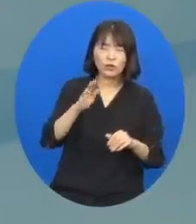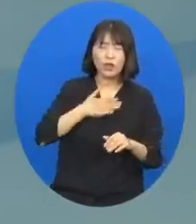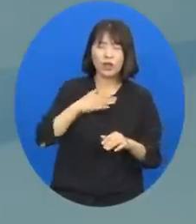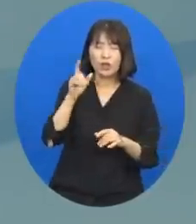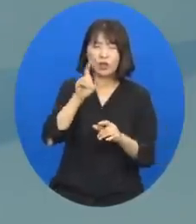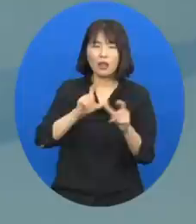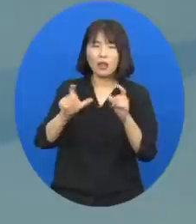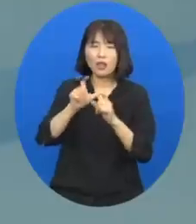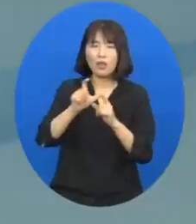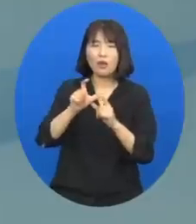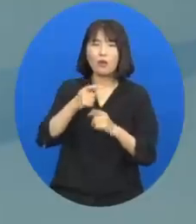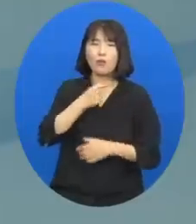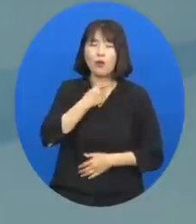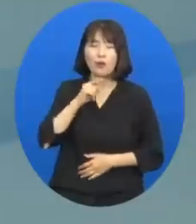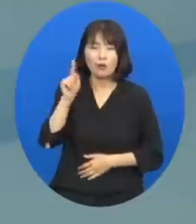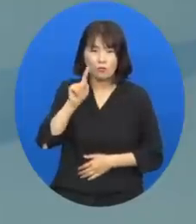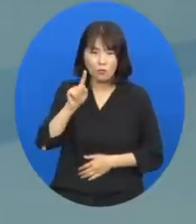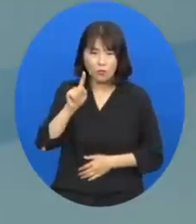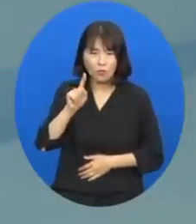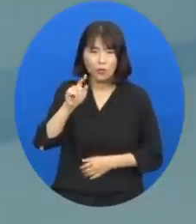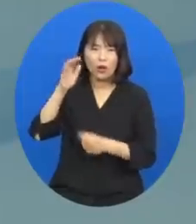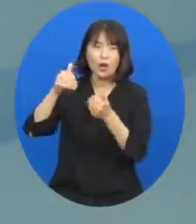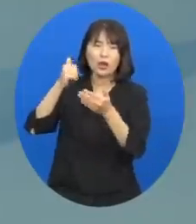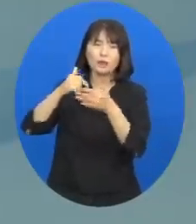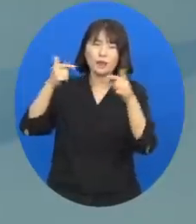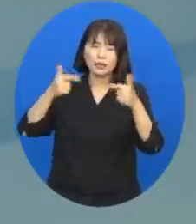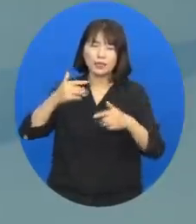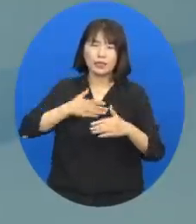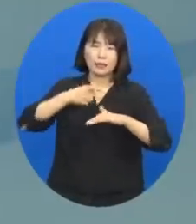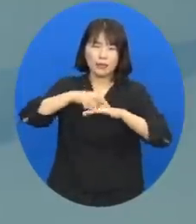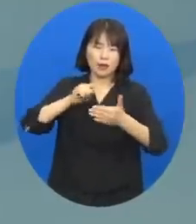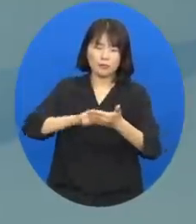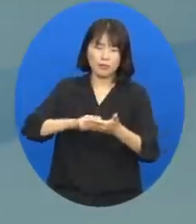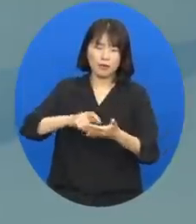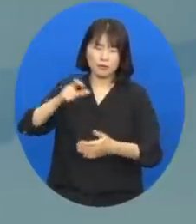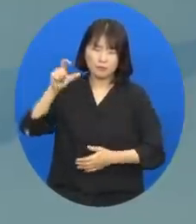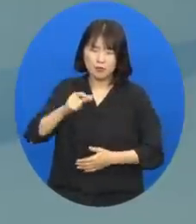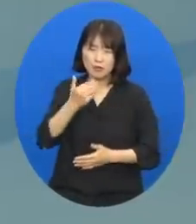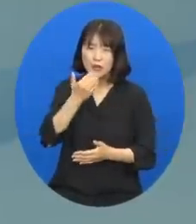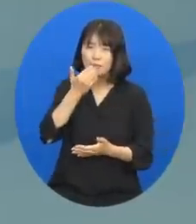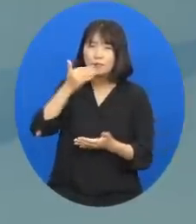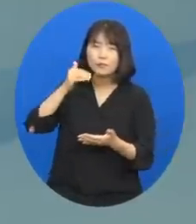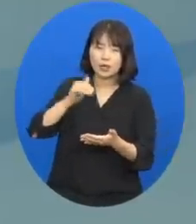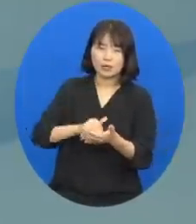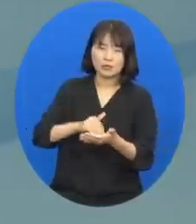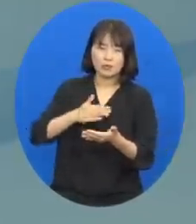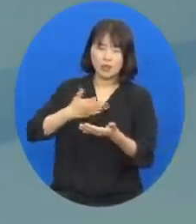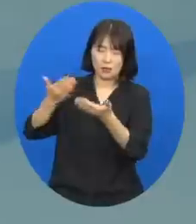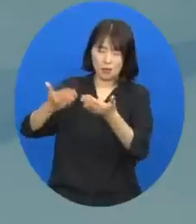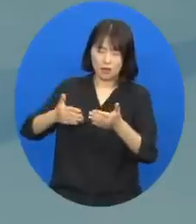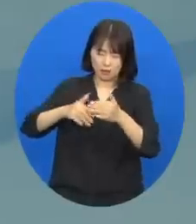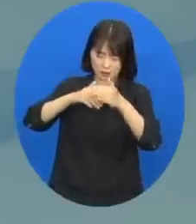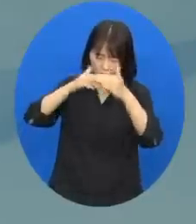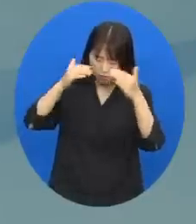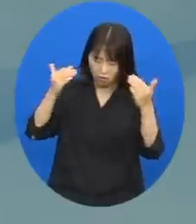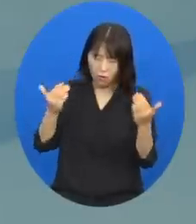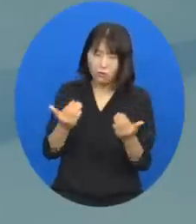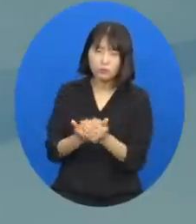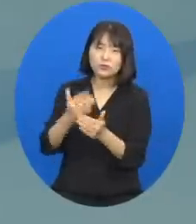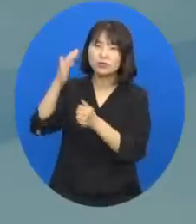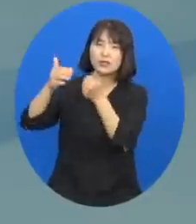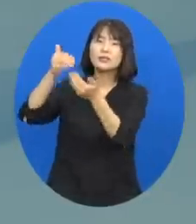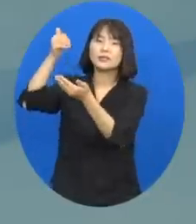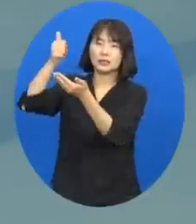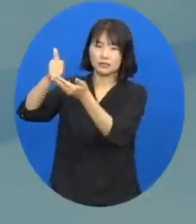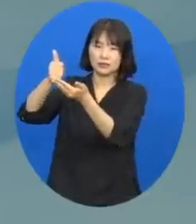내 마음의 든든한 반석이시요 내가 받을 몫의 점보 에 있습니다 라고 하면서 2 아